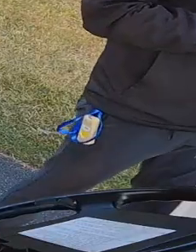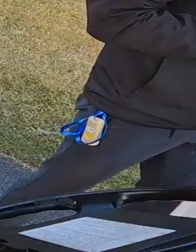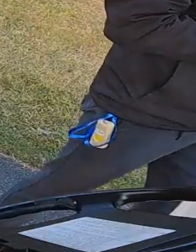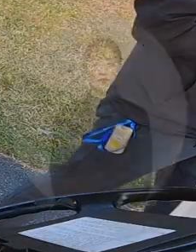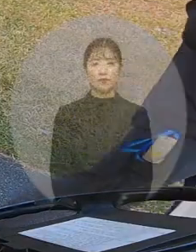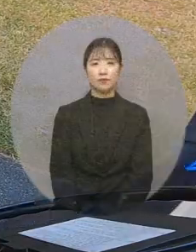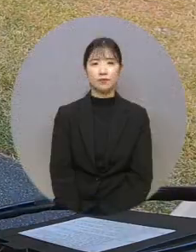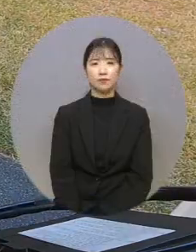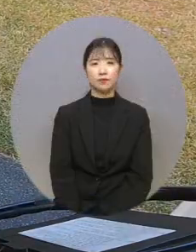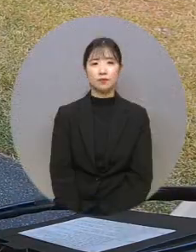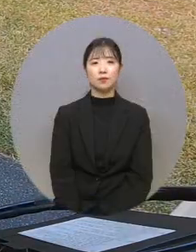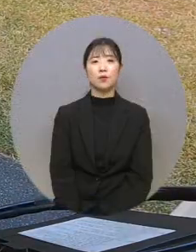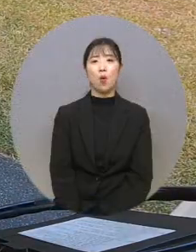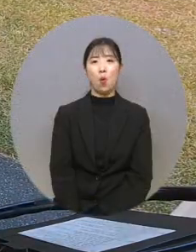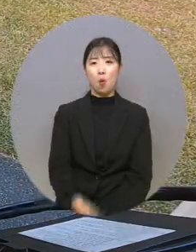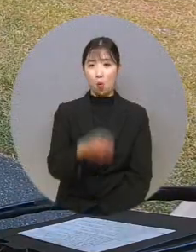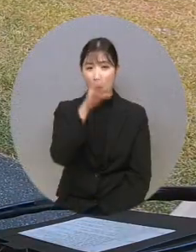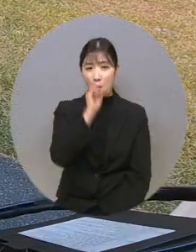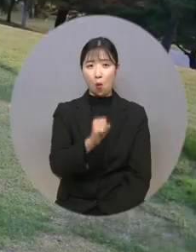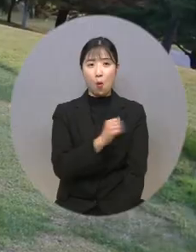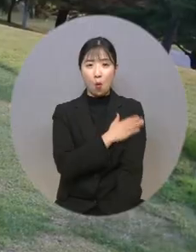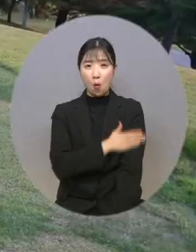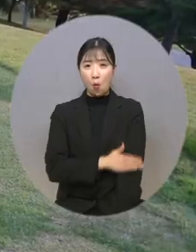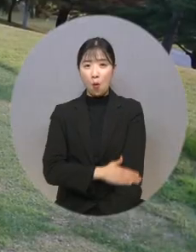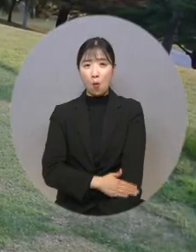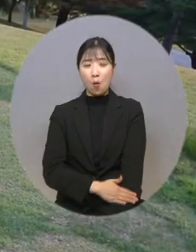와. 와. 와.